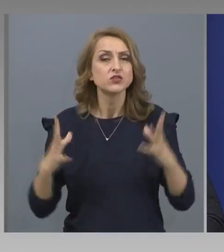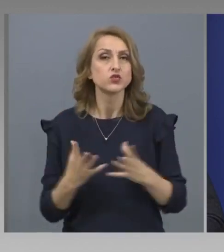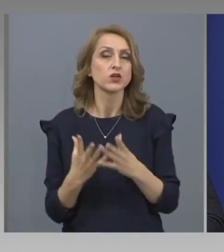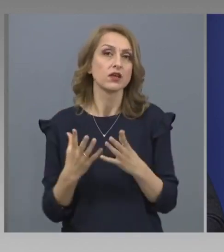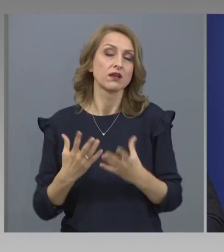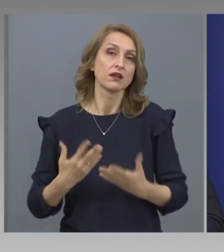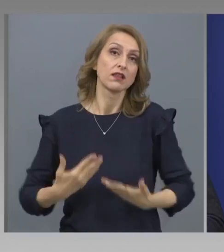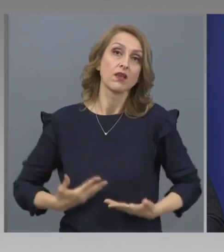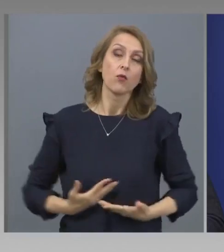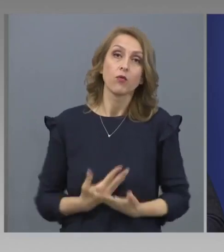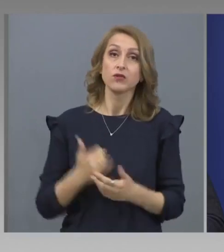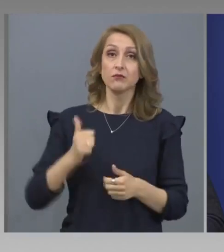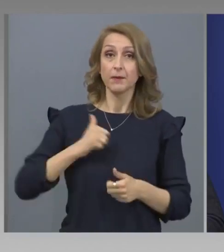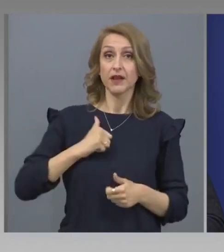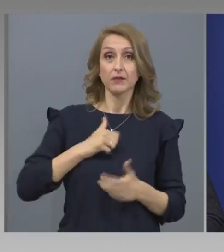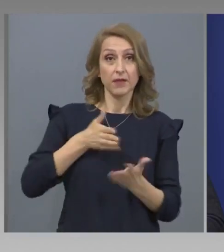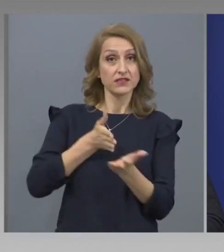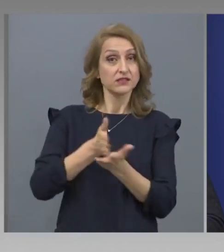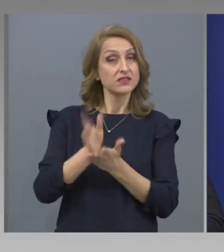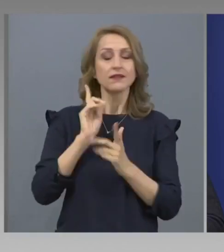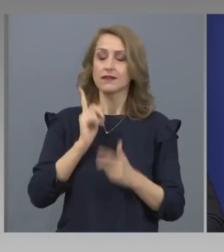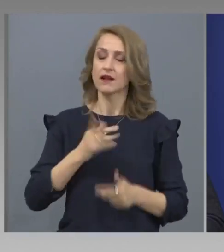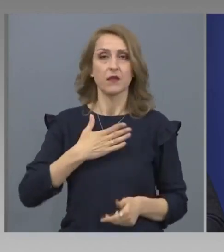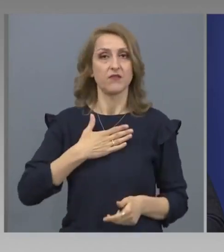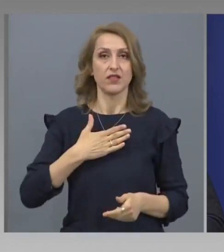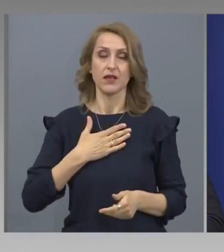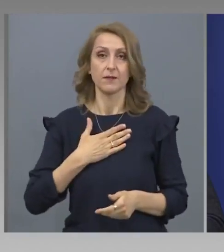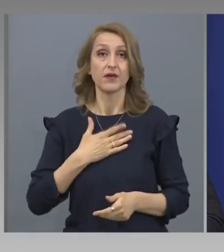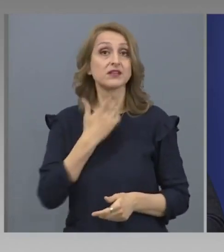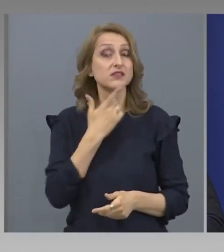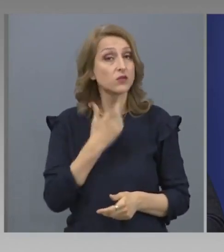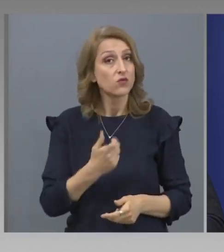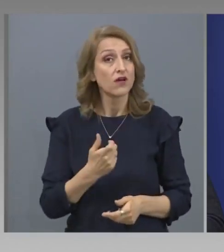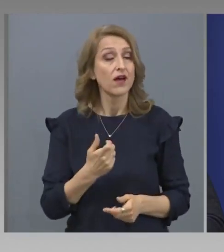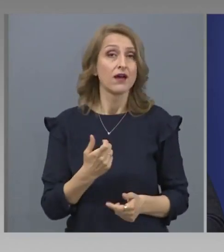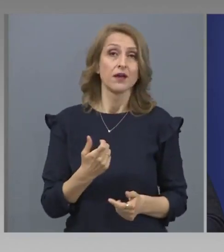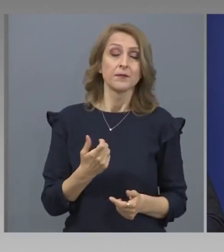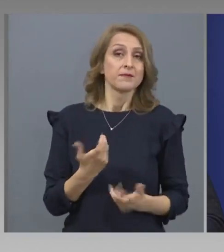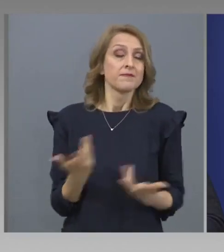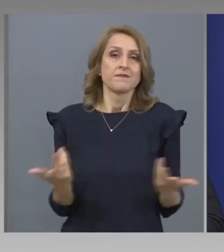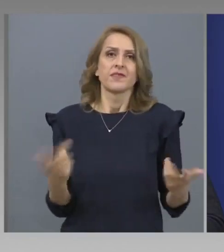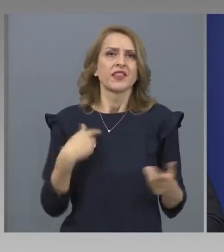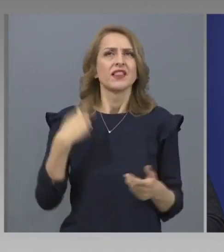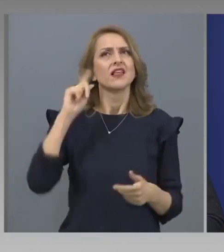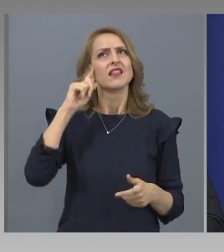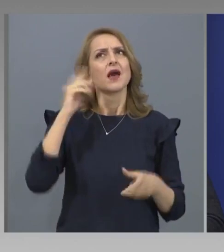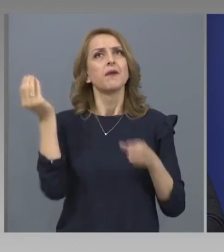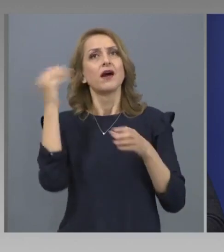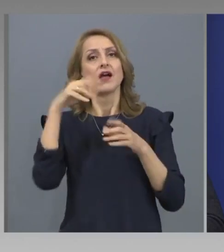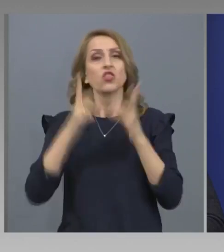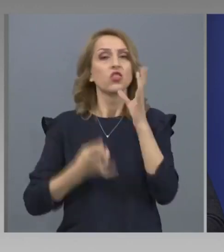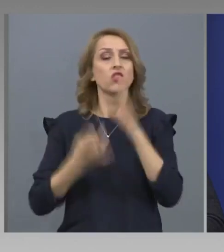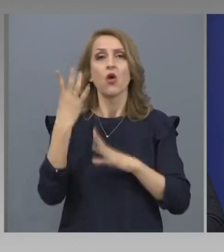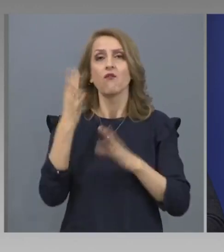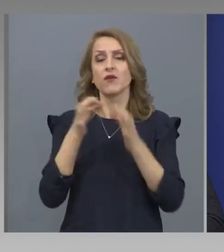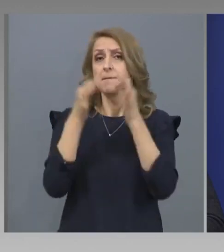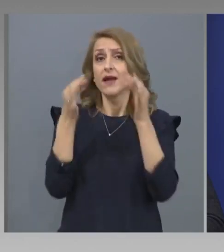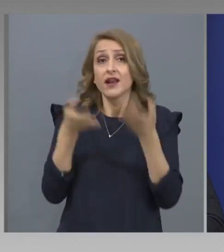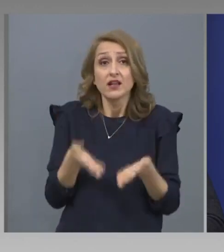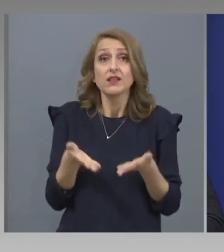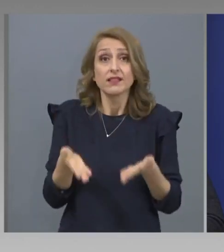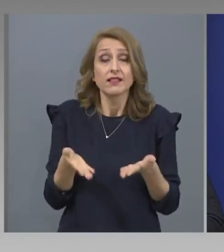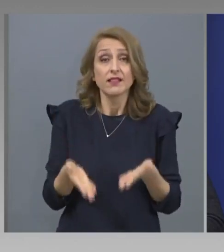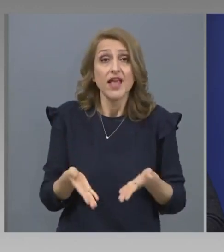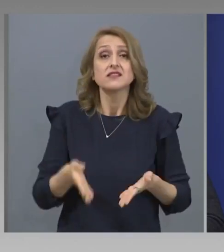необходими предпазни средства трябва да бъдат на лице. Така че няма измислени нови такива мерки,